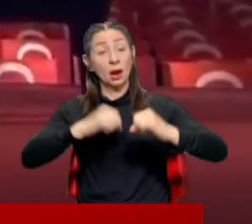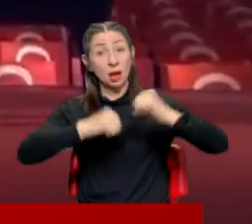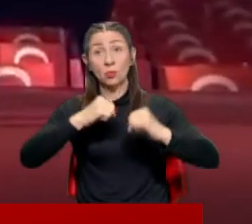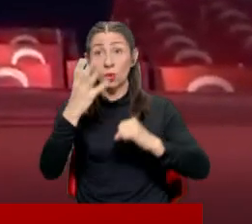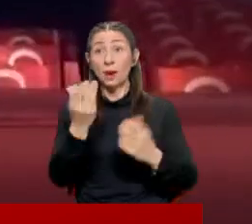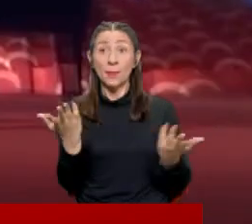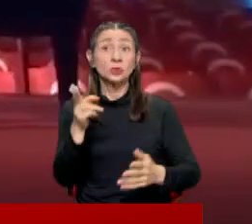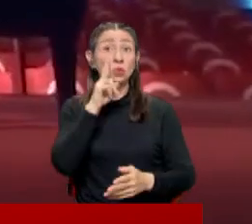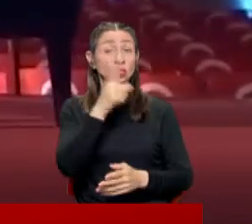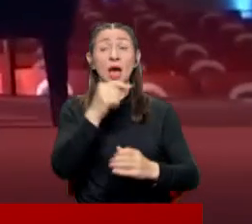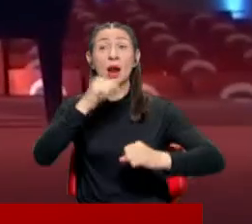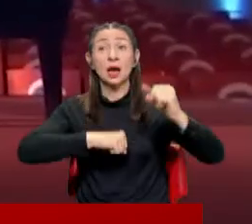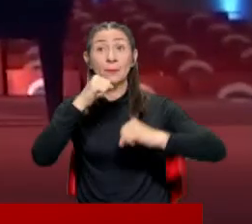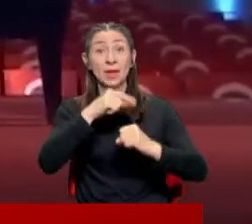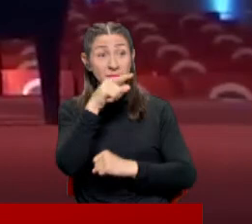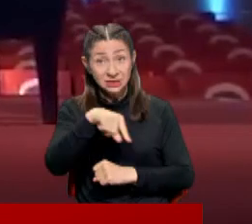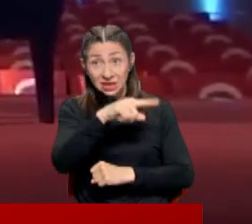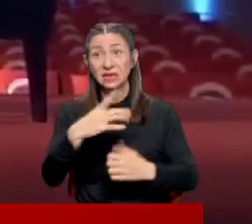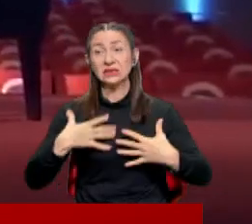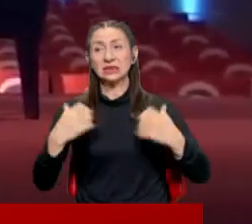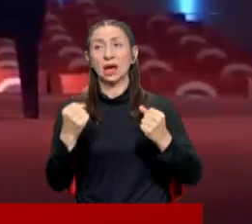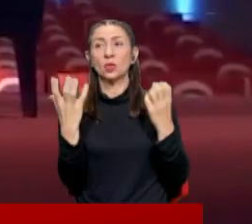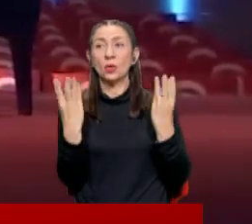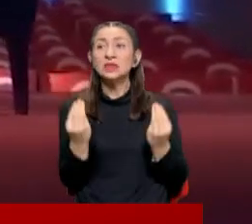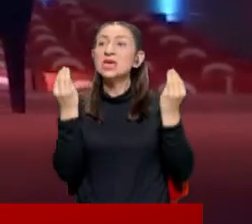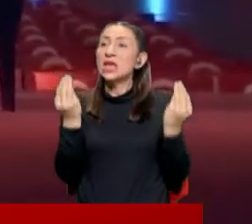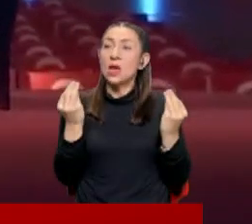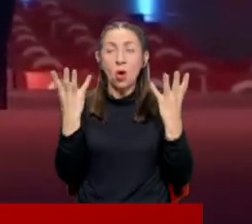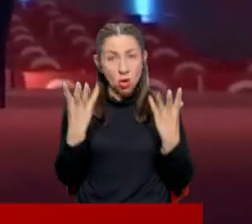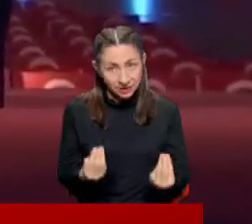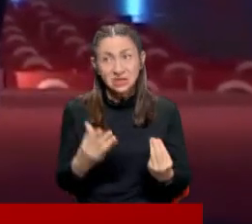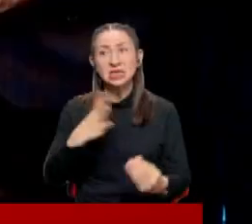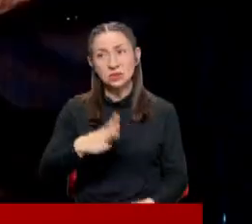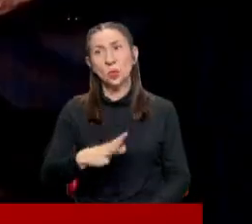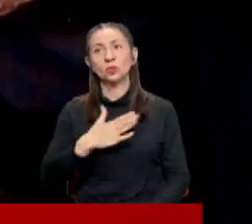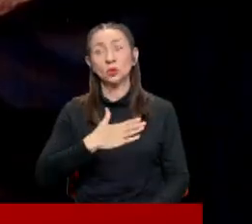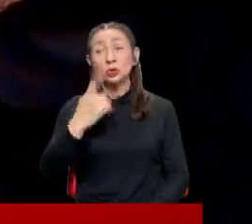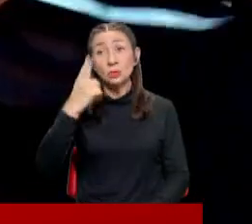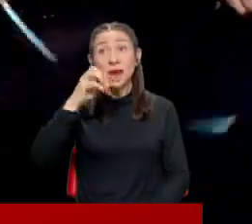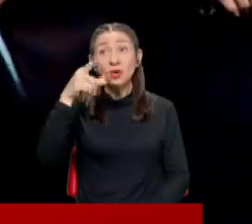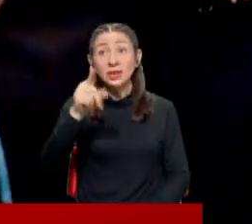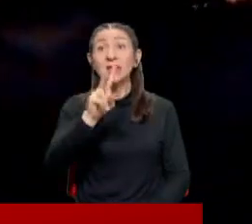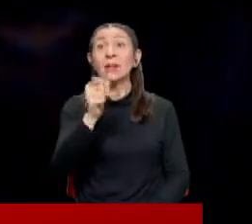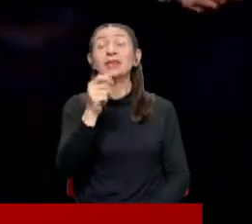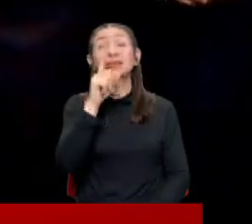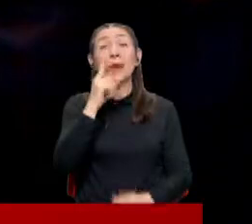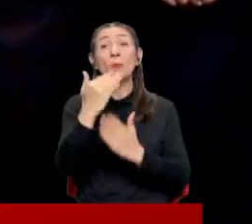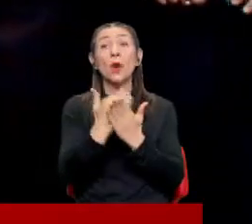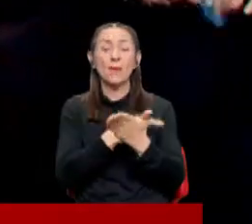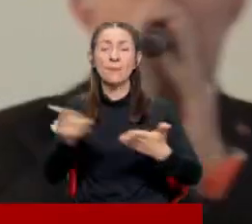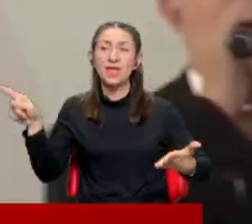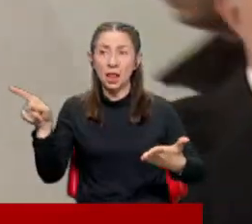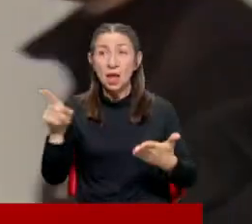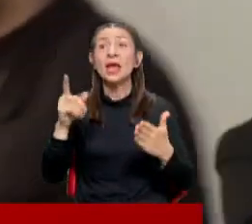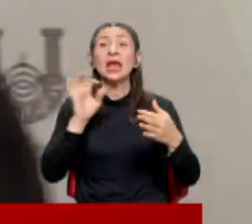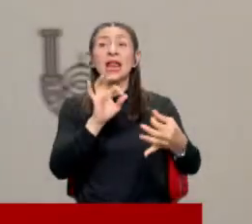olabiliriz ama sonuçta rakiplerimizin de sağlıklı olmasını, iyi olmasını isteriz. Cumhurbaşkanı Erdoğan'ın 26 Nisan programları iptal